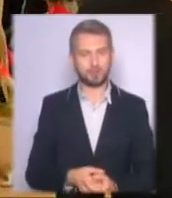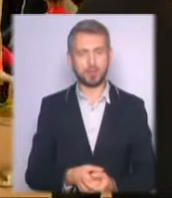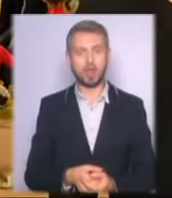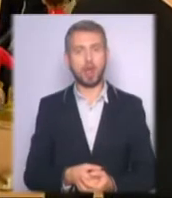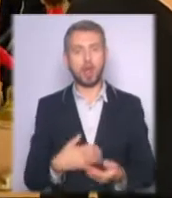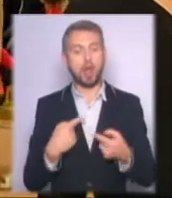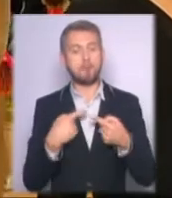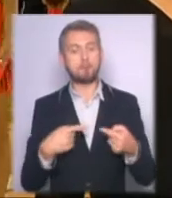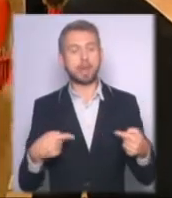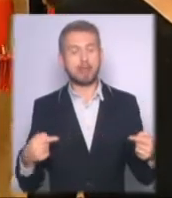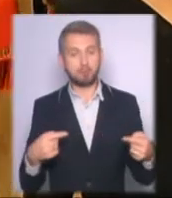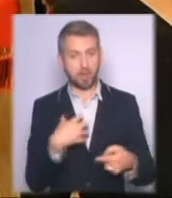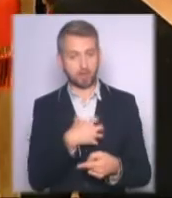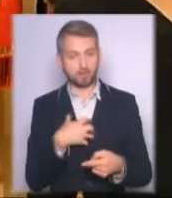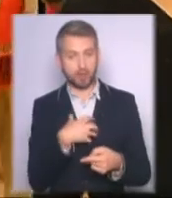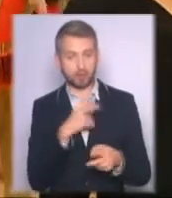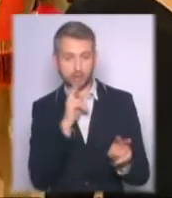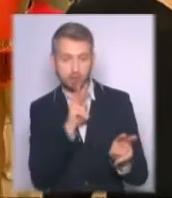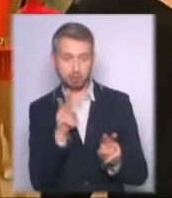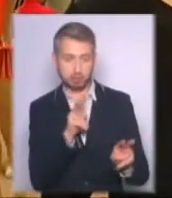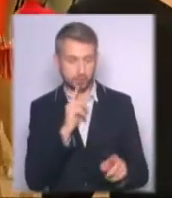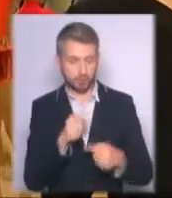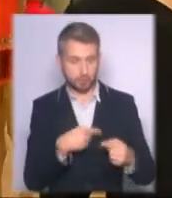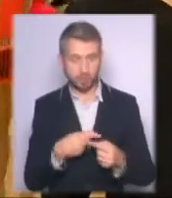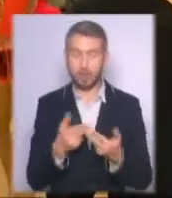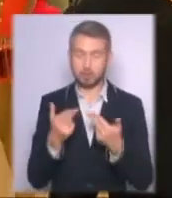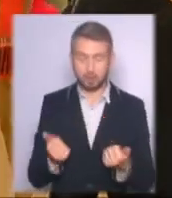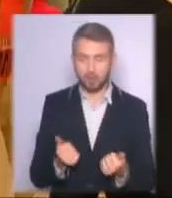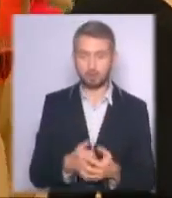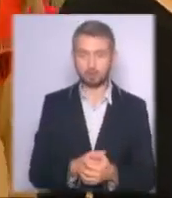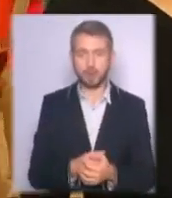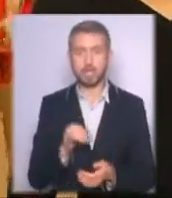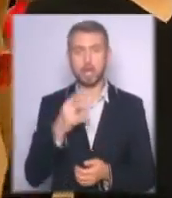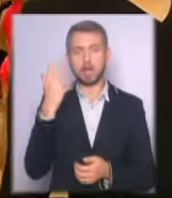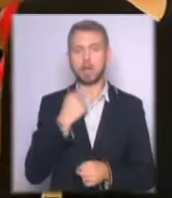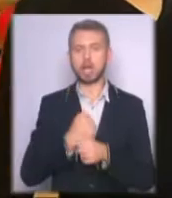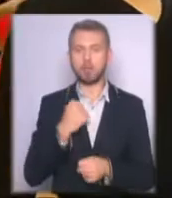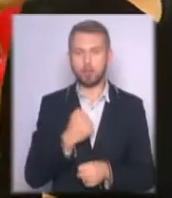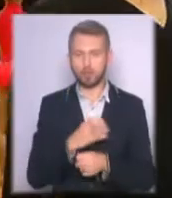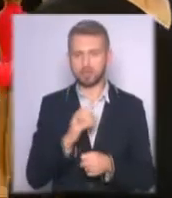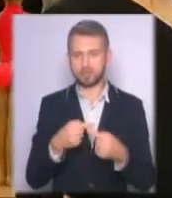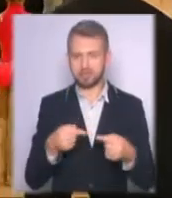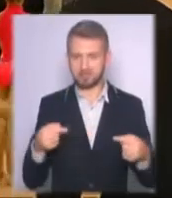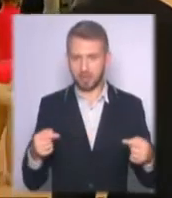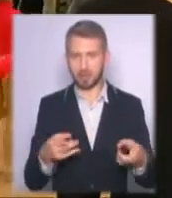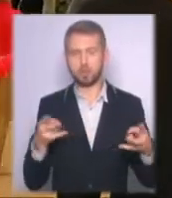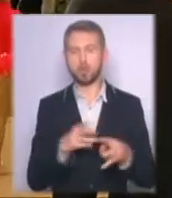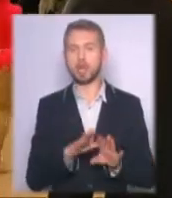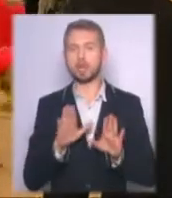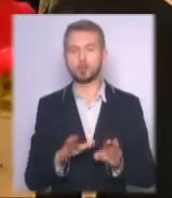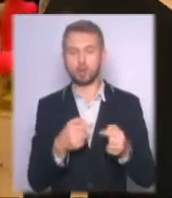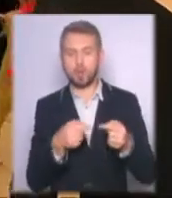а предмет важно контролировать все время, правильно? Да. И когда работаешь с предметом, надо не только